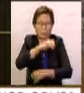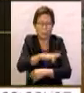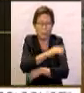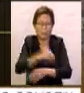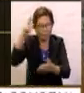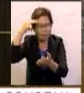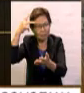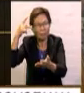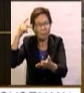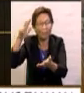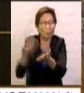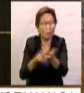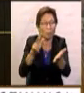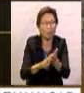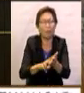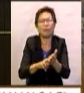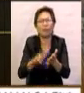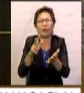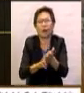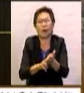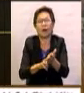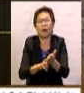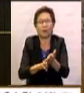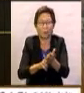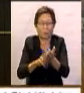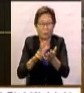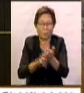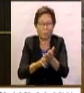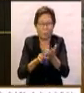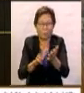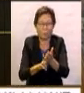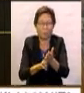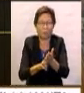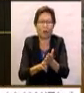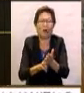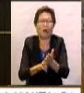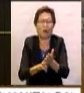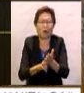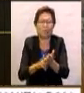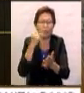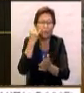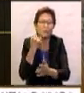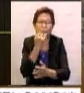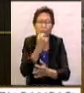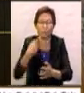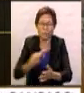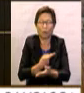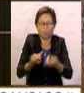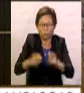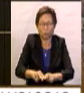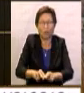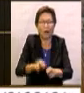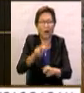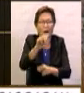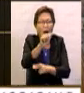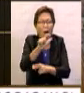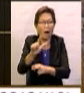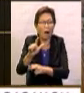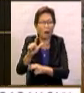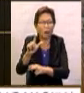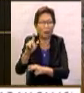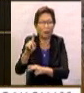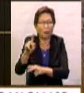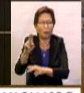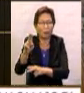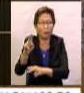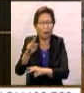recognize Al-Quds as the capital of Israel, we also signed our decision as Al-Quds oath to